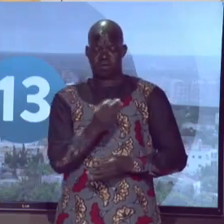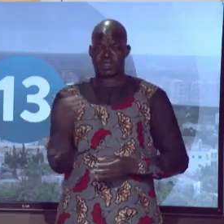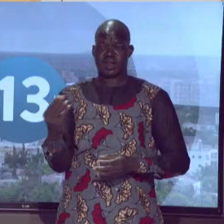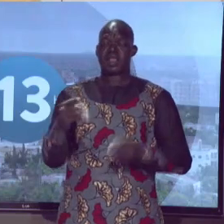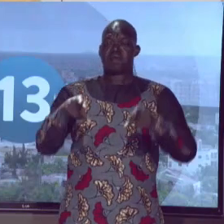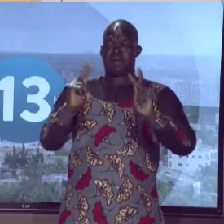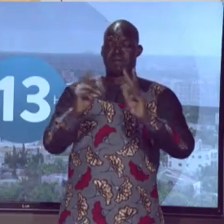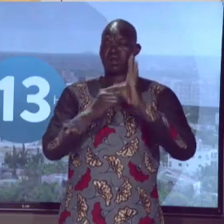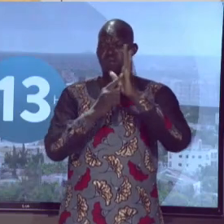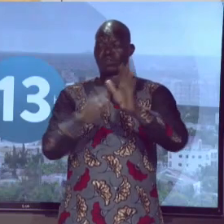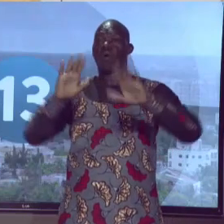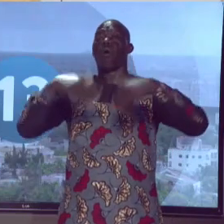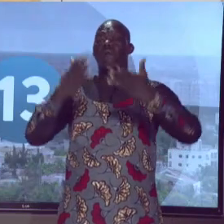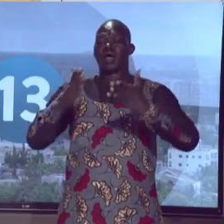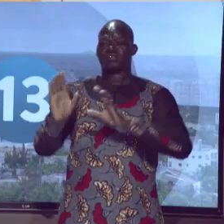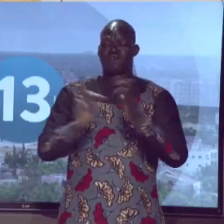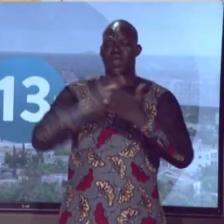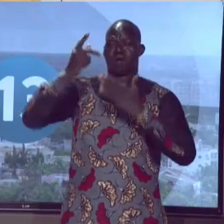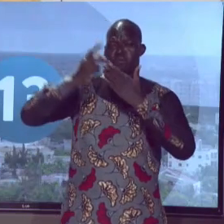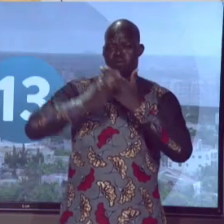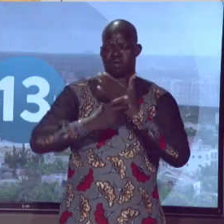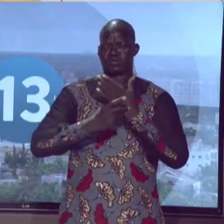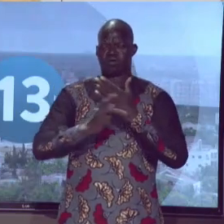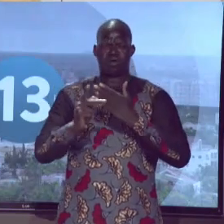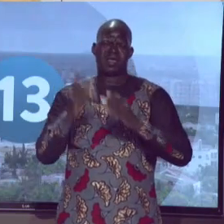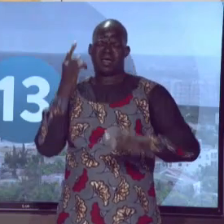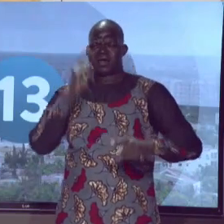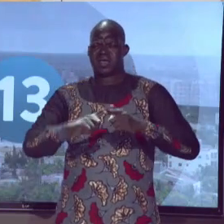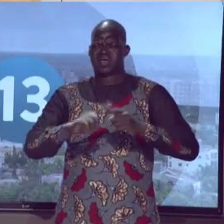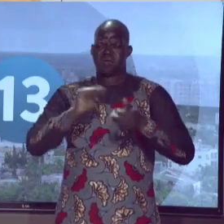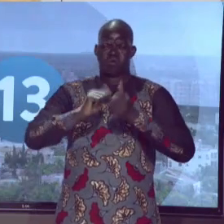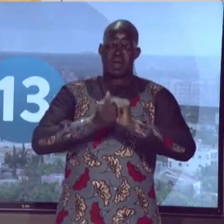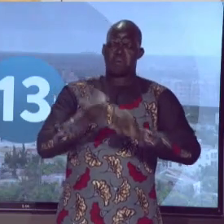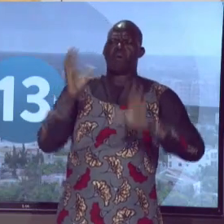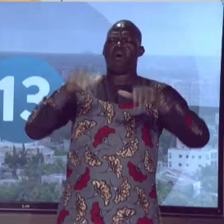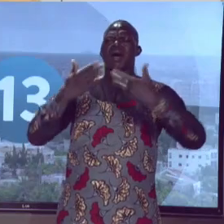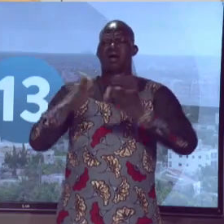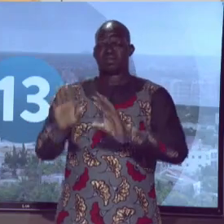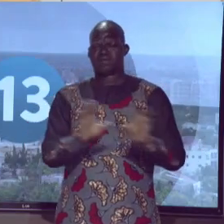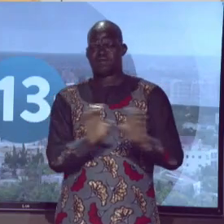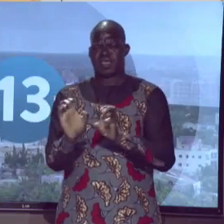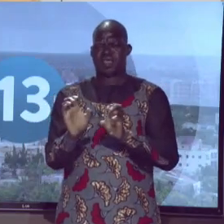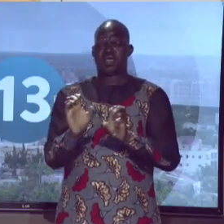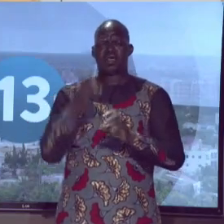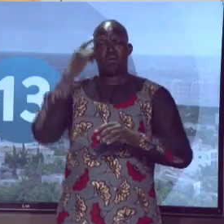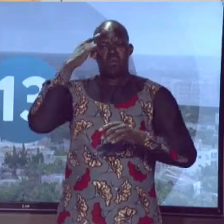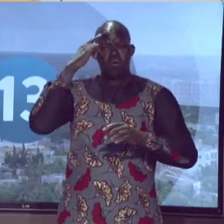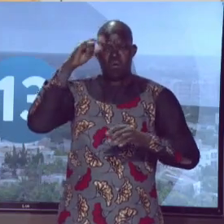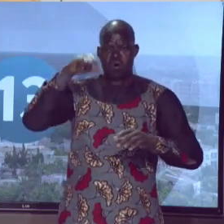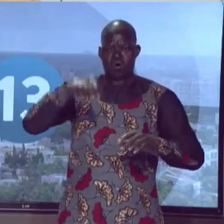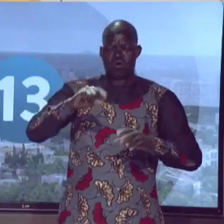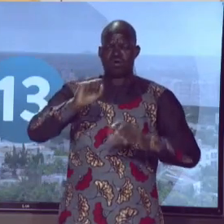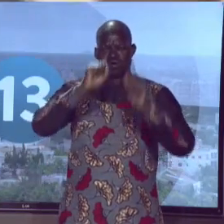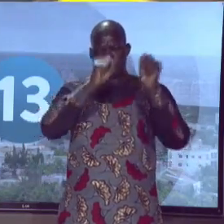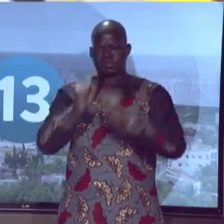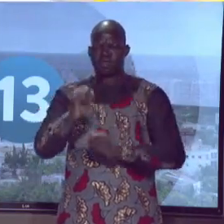montrer comment se fait la programmation. En cas de panne, comment est-ce qu'il faut procéder pour effectivement faire en sorte que le système